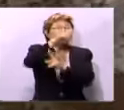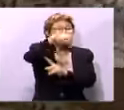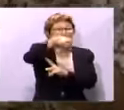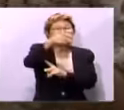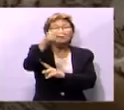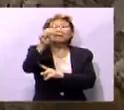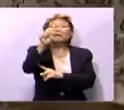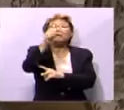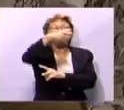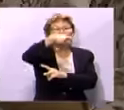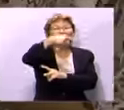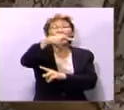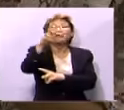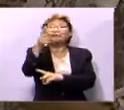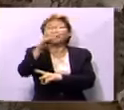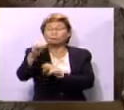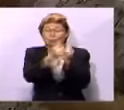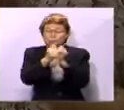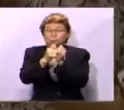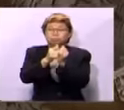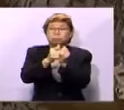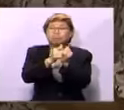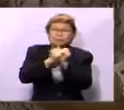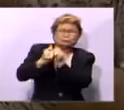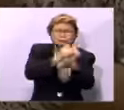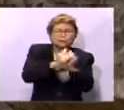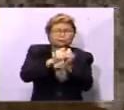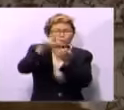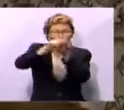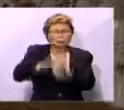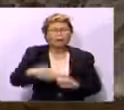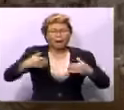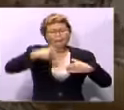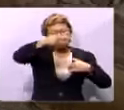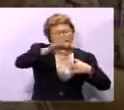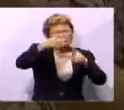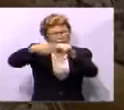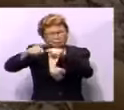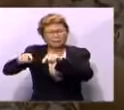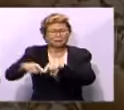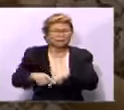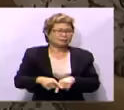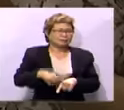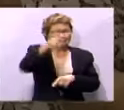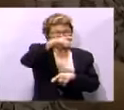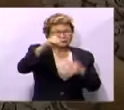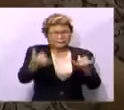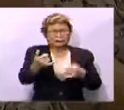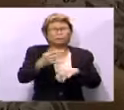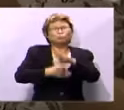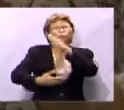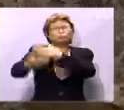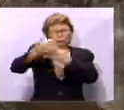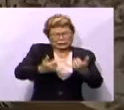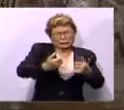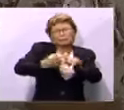Ramlee dikelilingi wartawan di waktu itu. Bagaimana beliau mengadakan sidang media yang agak berbeza dengan kalau sidang media diadakan pada waktu zaman